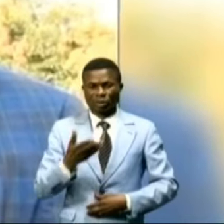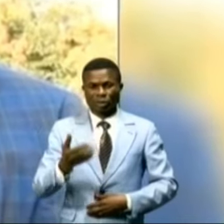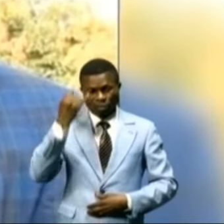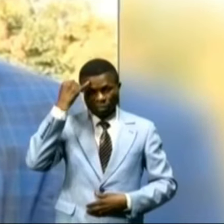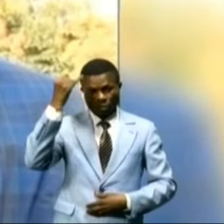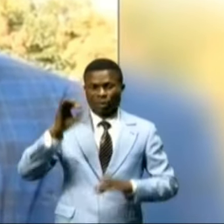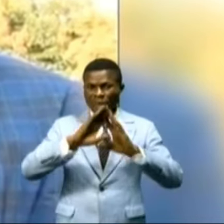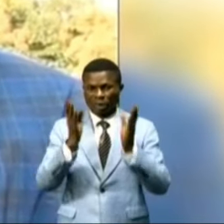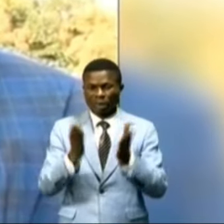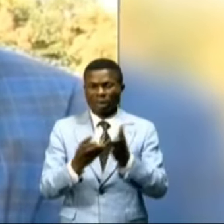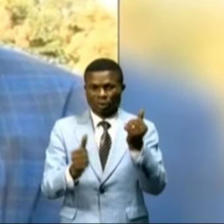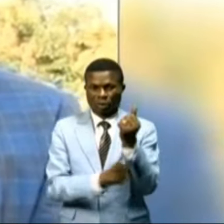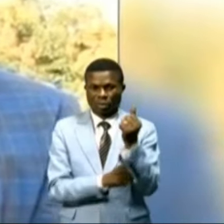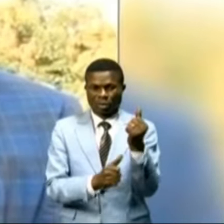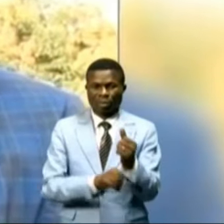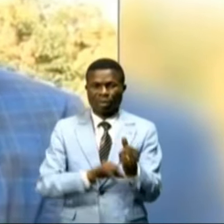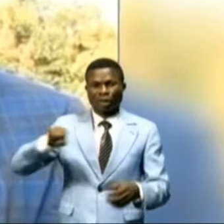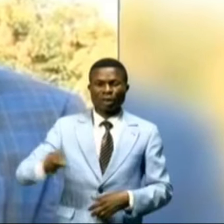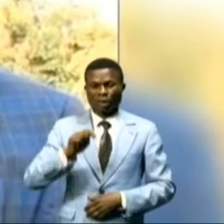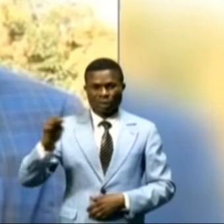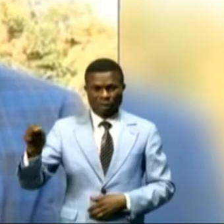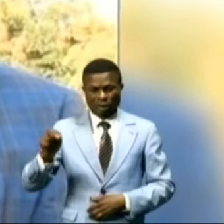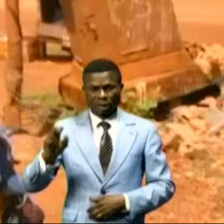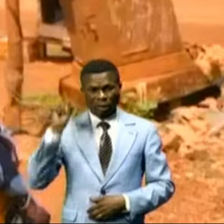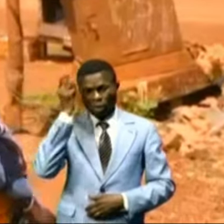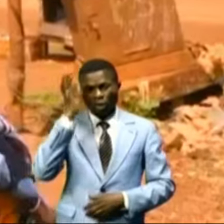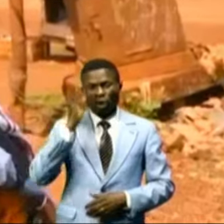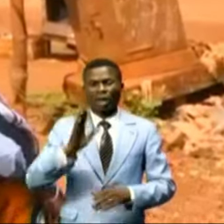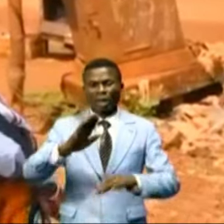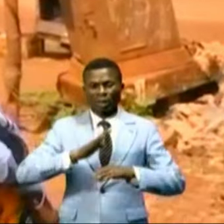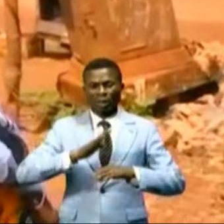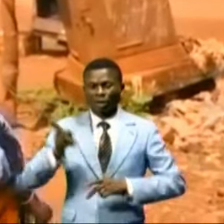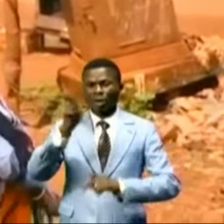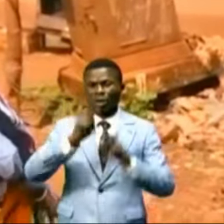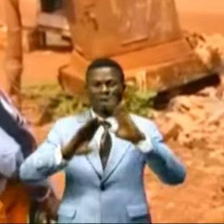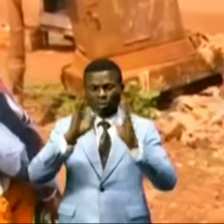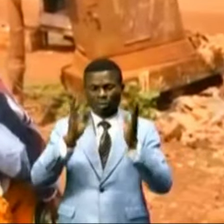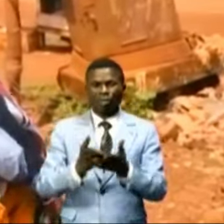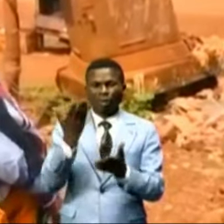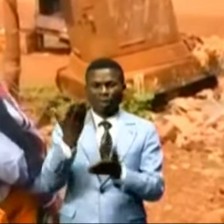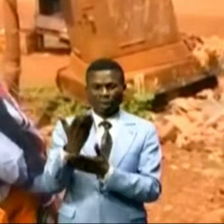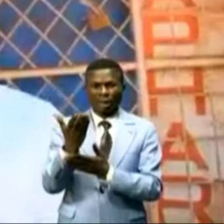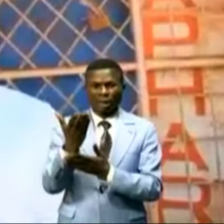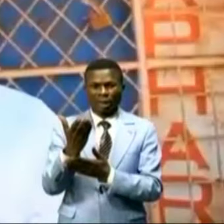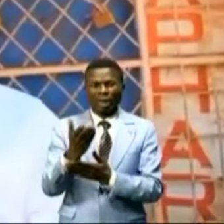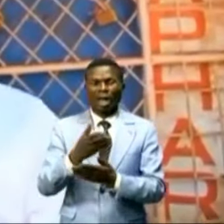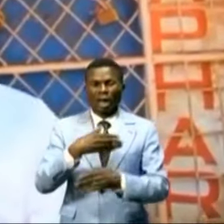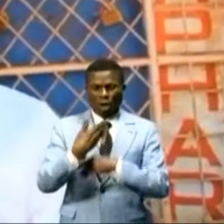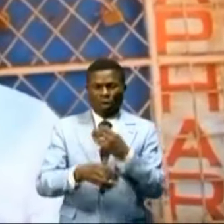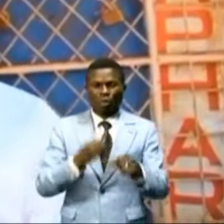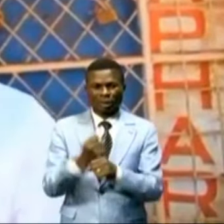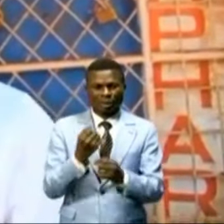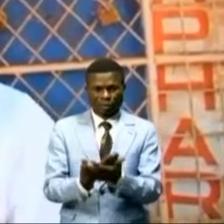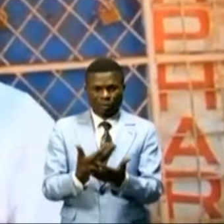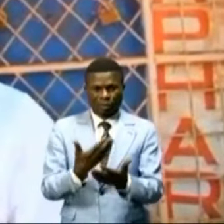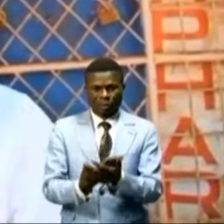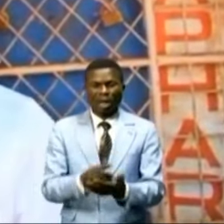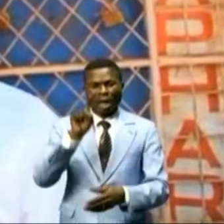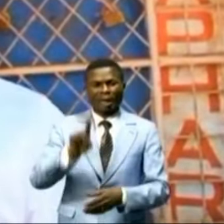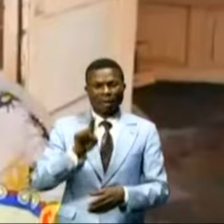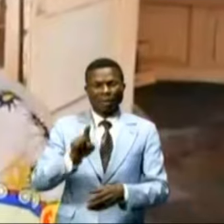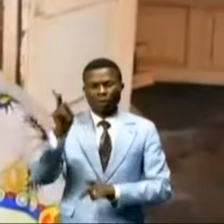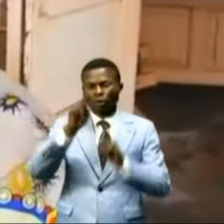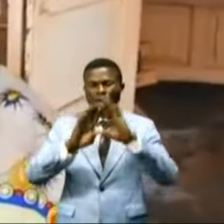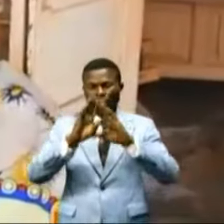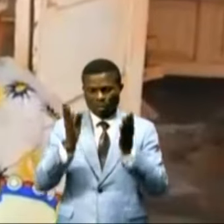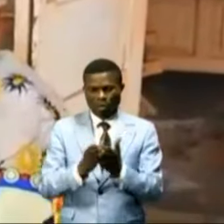gens Bakomito Gambo, au-delà de la satisfaction, la population l'invite à prendre rapidement ses fonctions car les attentes pour le